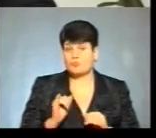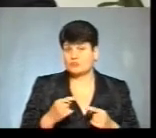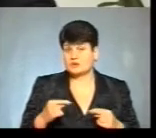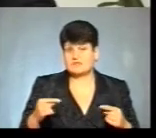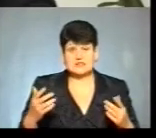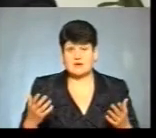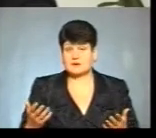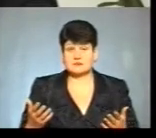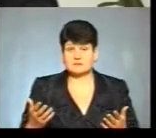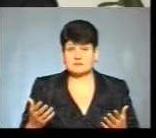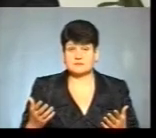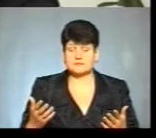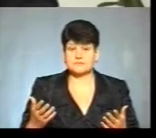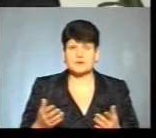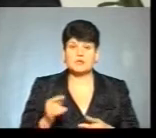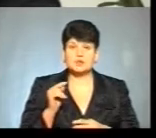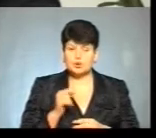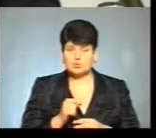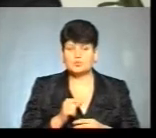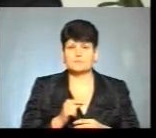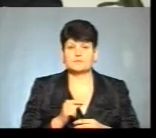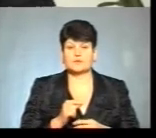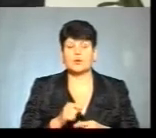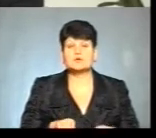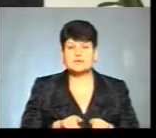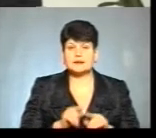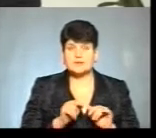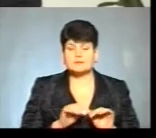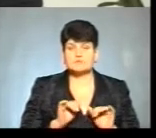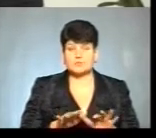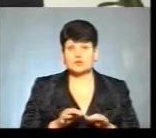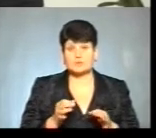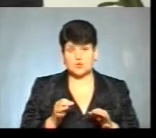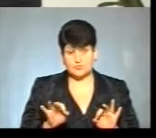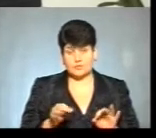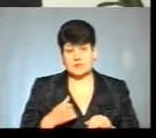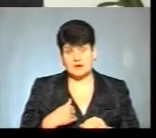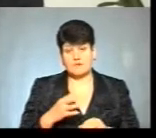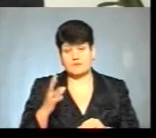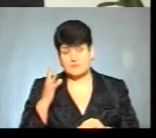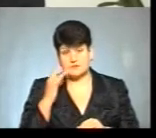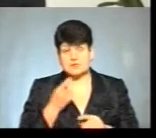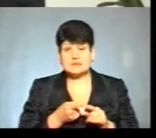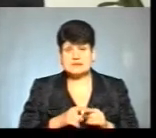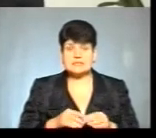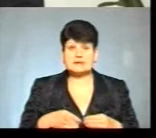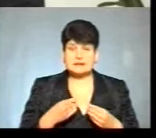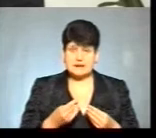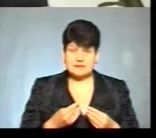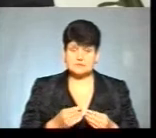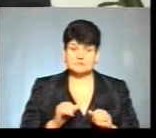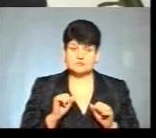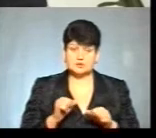всяке, розумієте? Тому десь от таким способом, якщо ми дозволимо, я рахую, що це дасть додатковий